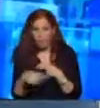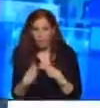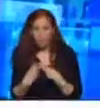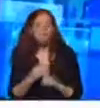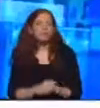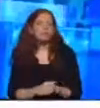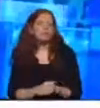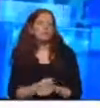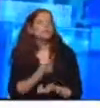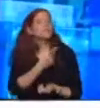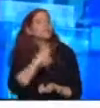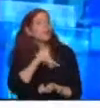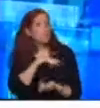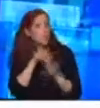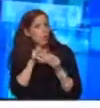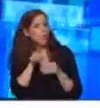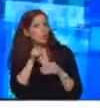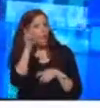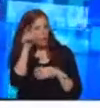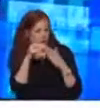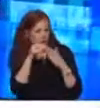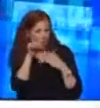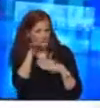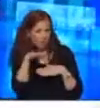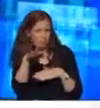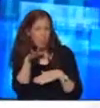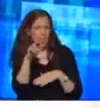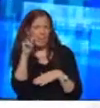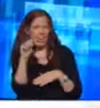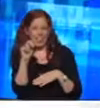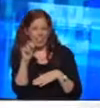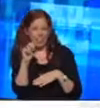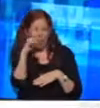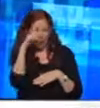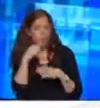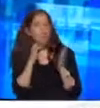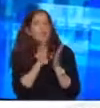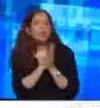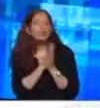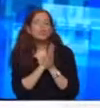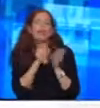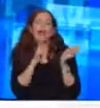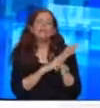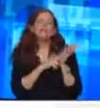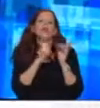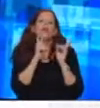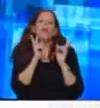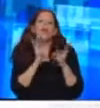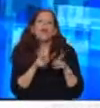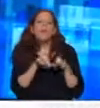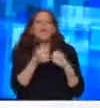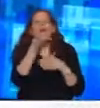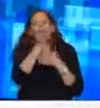עמי, אנחנו איתך, אתה תושב נתיב האבות. אתם ביקשתם מבג"ץ שיאפשרו לכם להרוס לפחות חלק מהבית ולא את